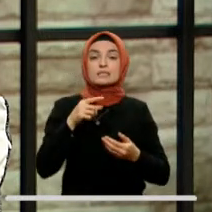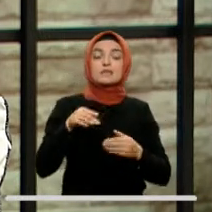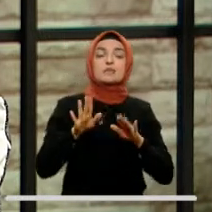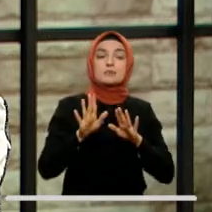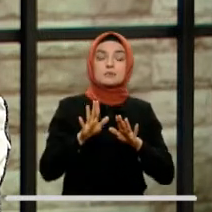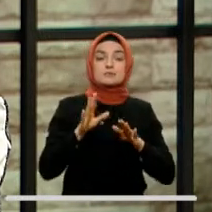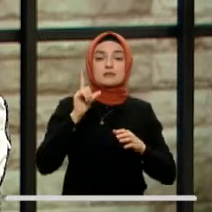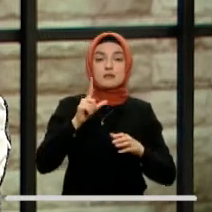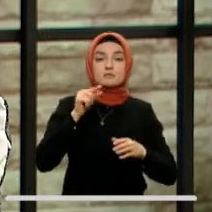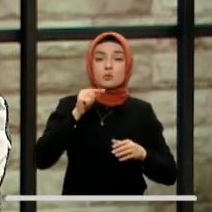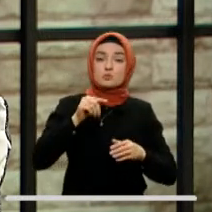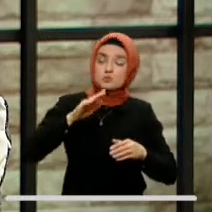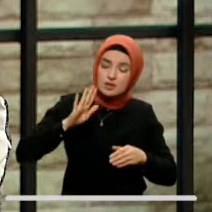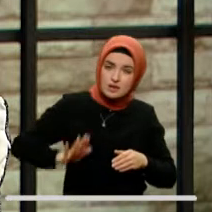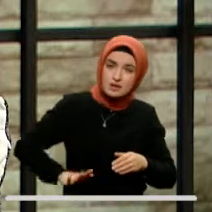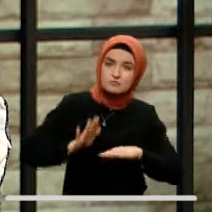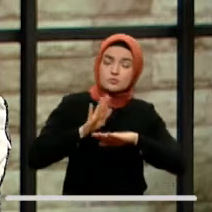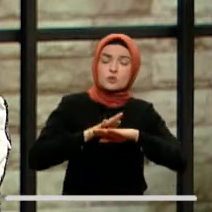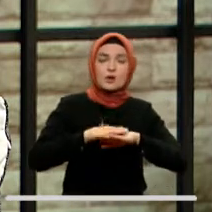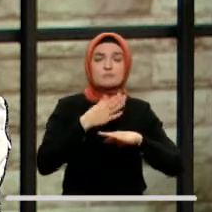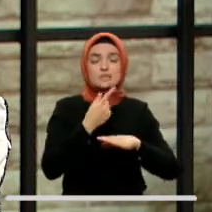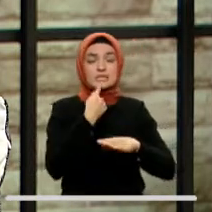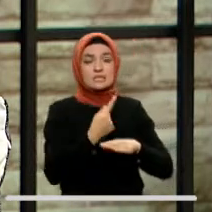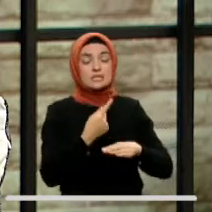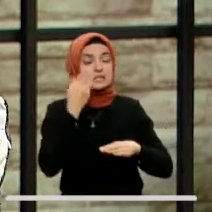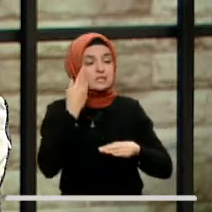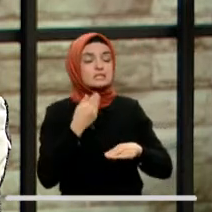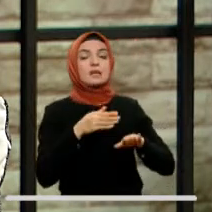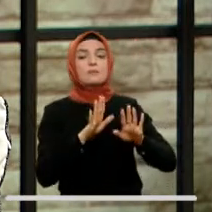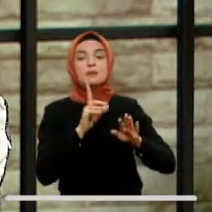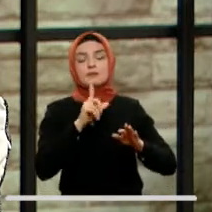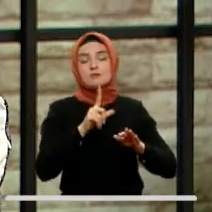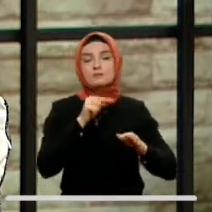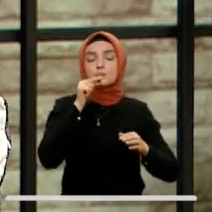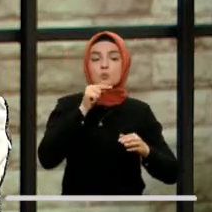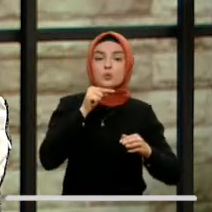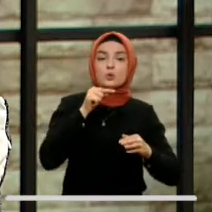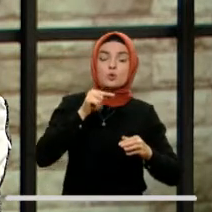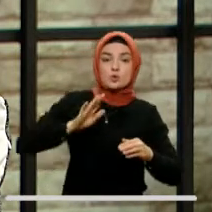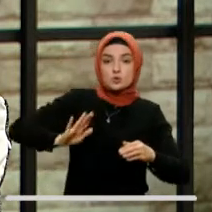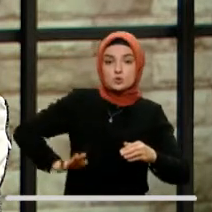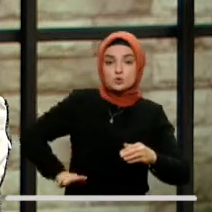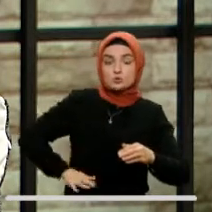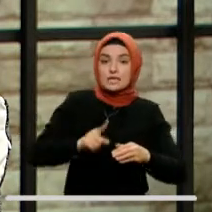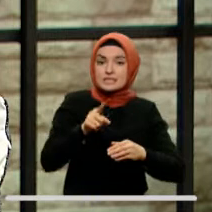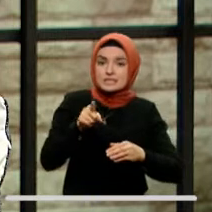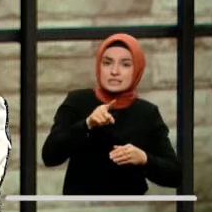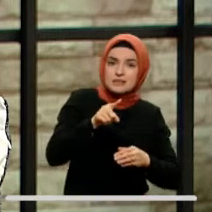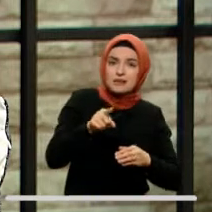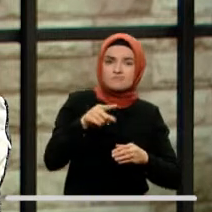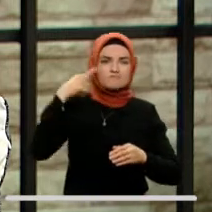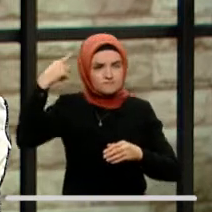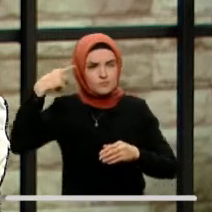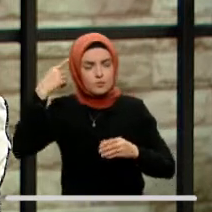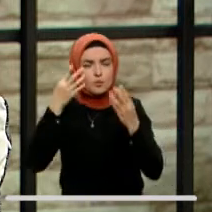kadar versin, şöyle yapsın falan gibi tartıyı izlememeliler. Yani bu çocuğun tartı takıntılı olmasına ilerleyen